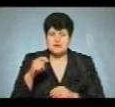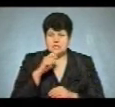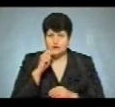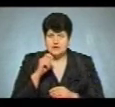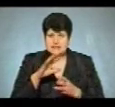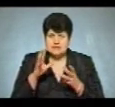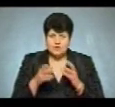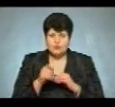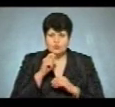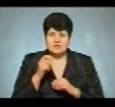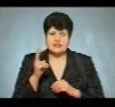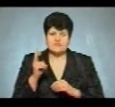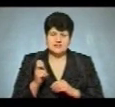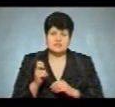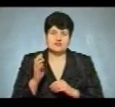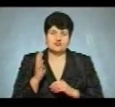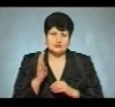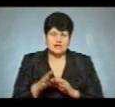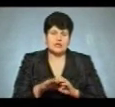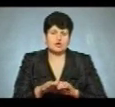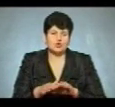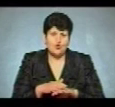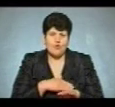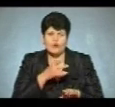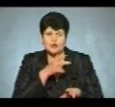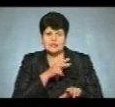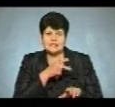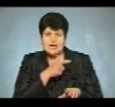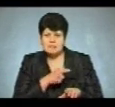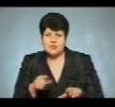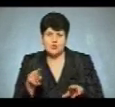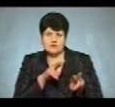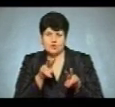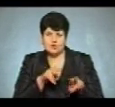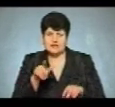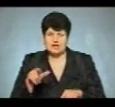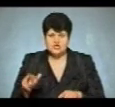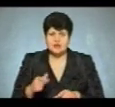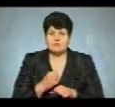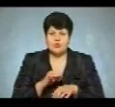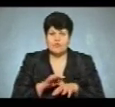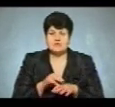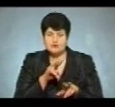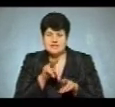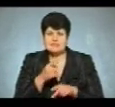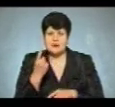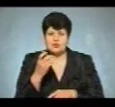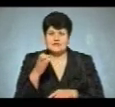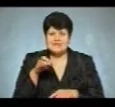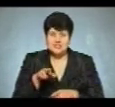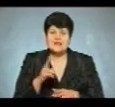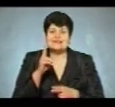працює 204 довготермінові спостерігачі, які здійснюють спостереження з 1 січня і завершиться